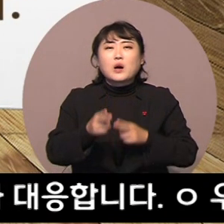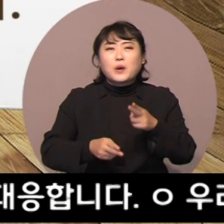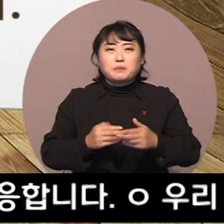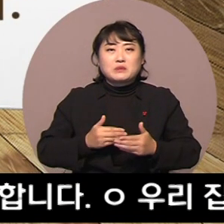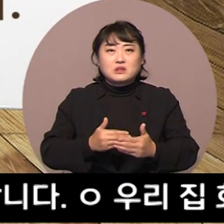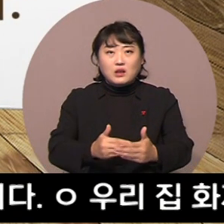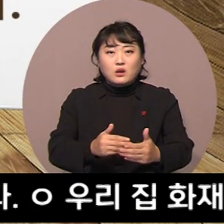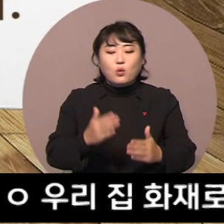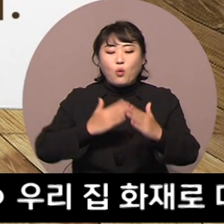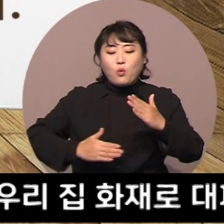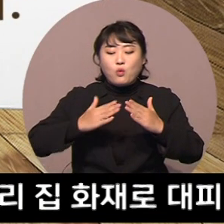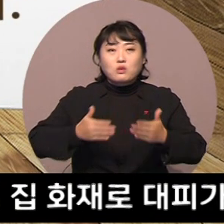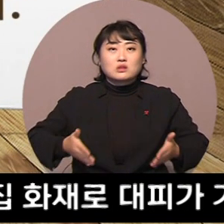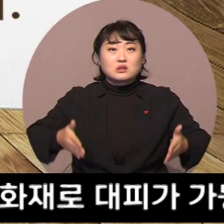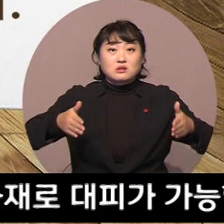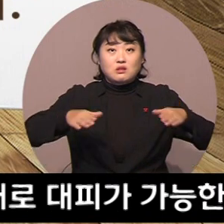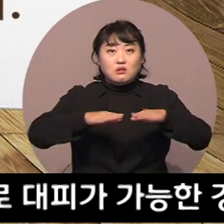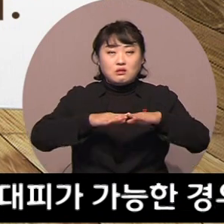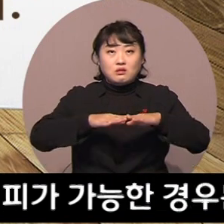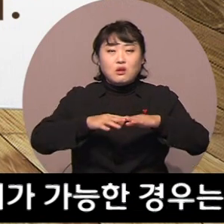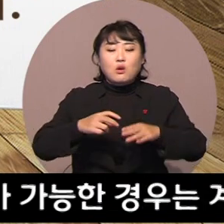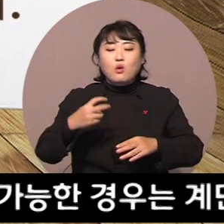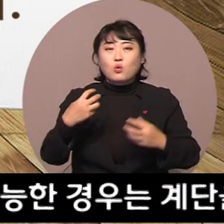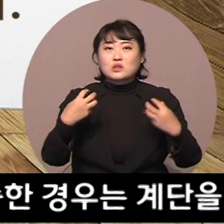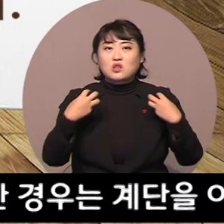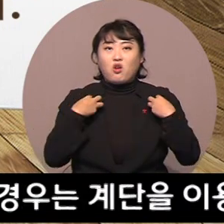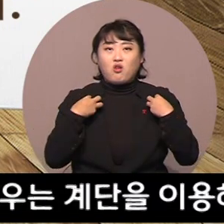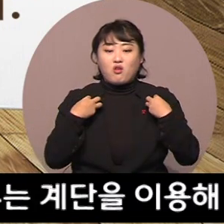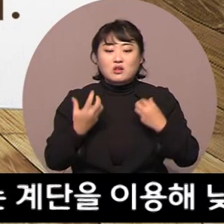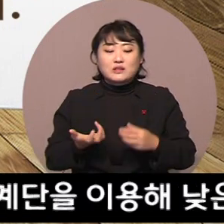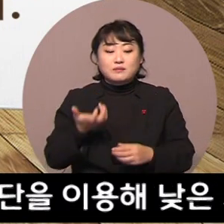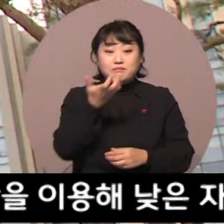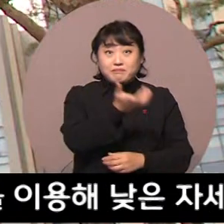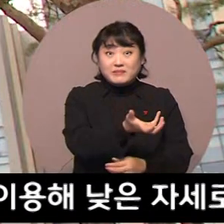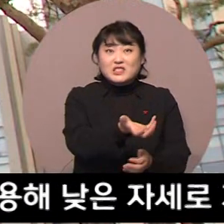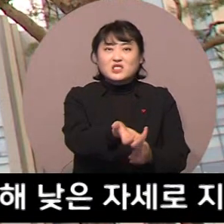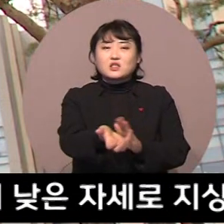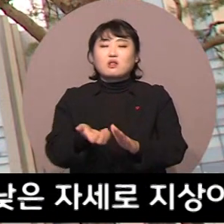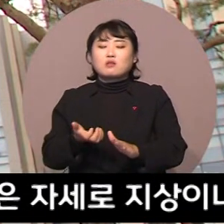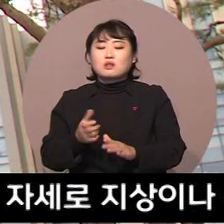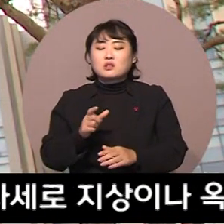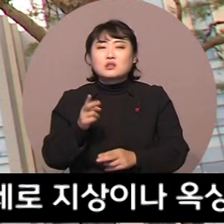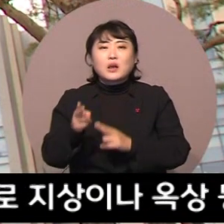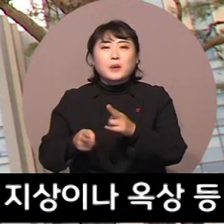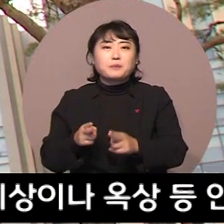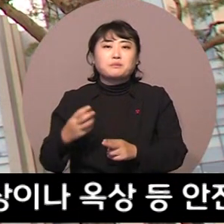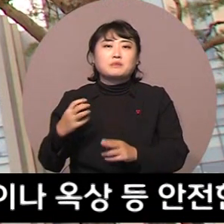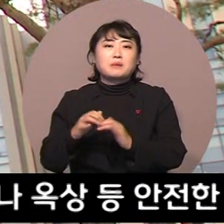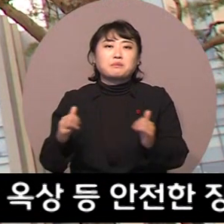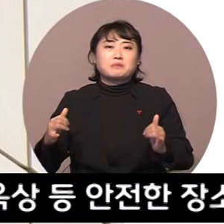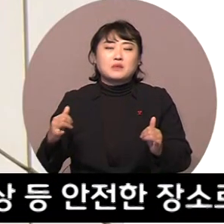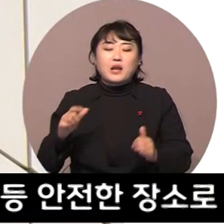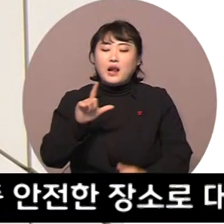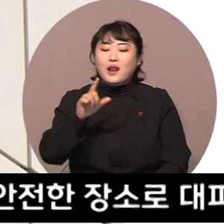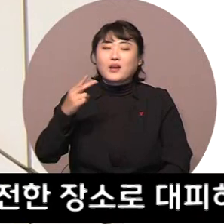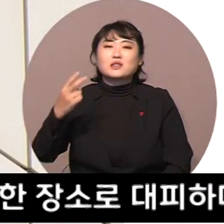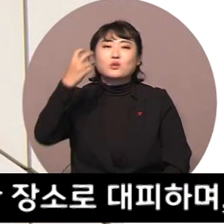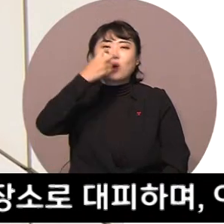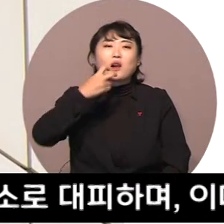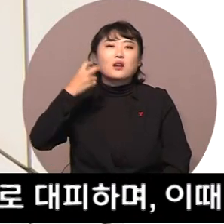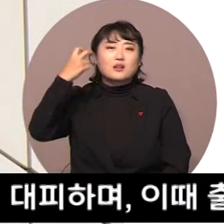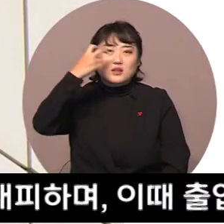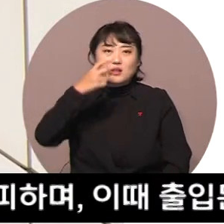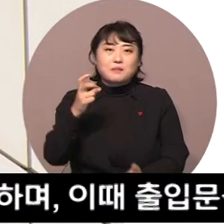건설되는 공공 시설은 해당 관청으로 이되기 전에는 사업시행사인 LH 관리하도록